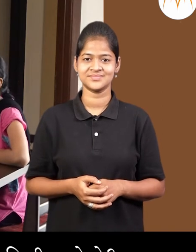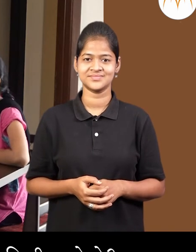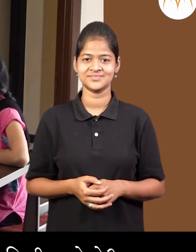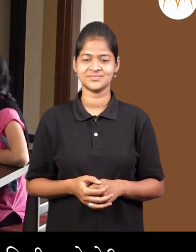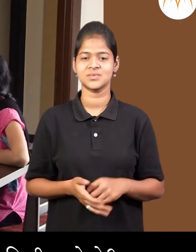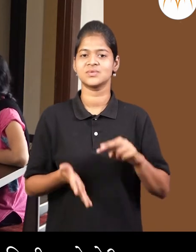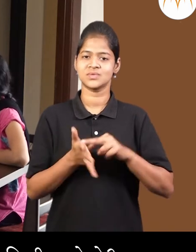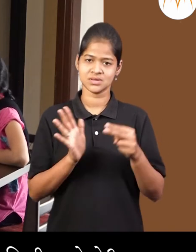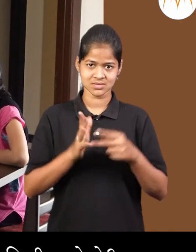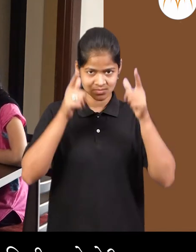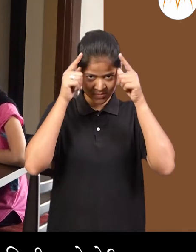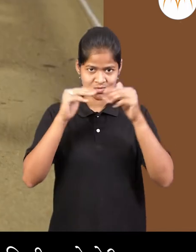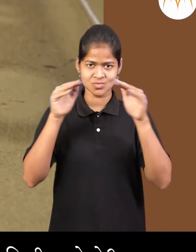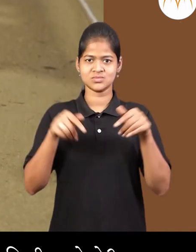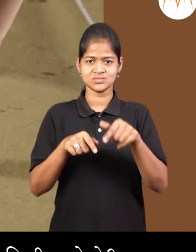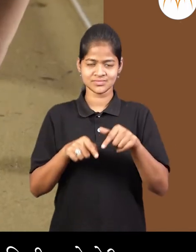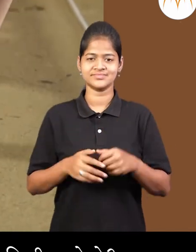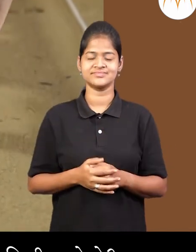सांग गोठ्याचं क्षेत्रफळ किती आहे?